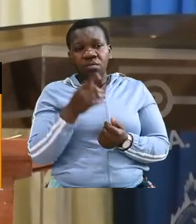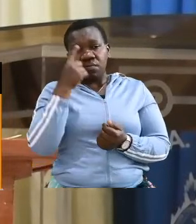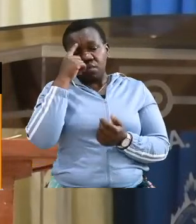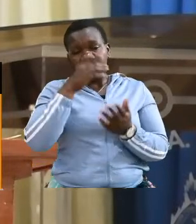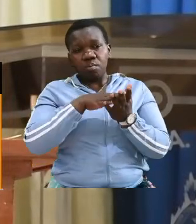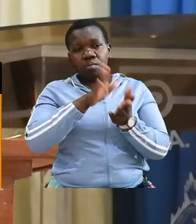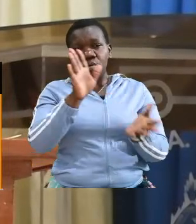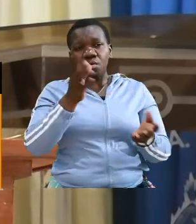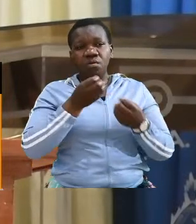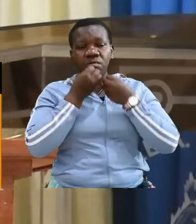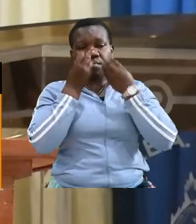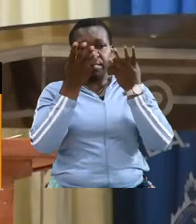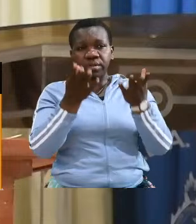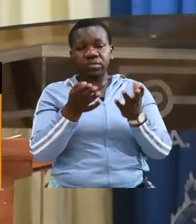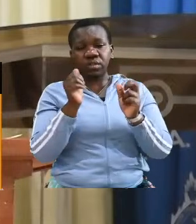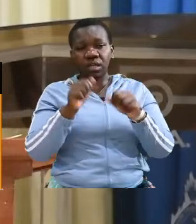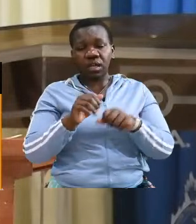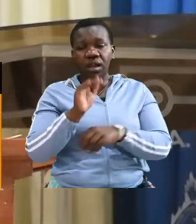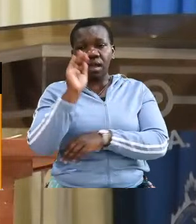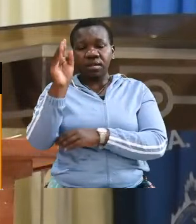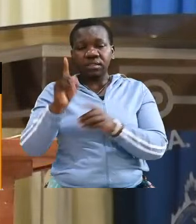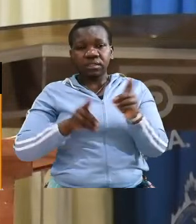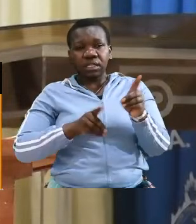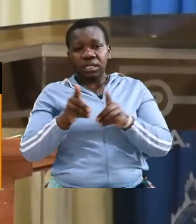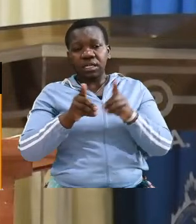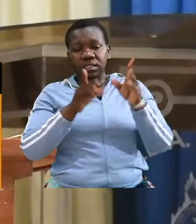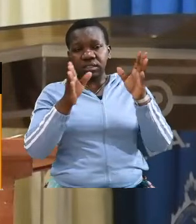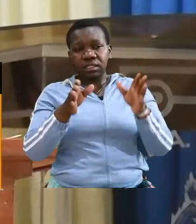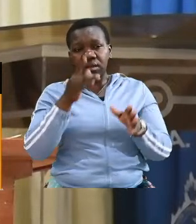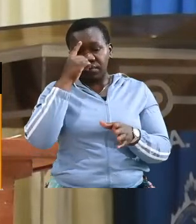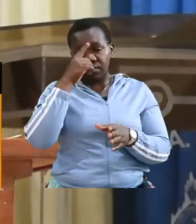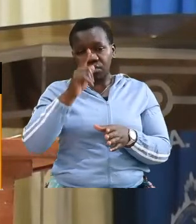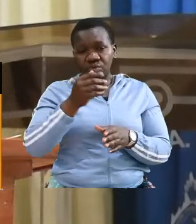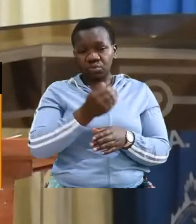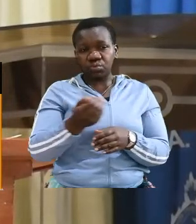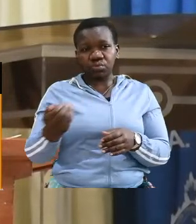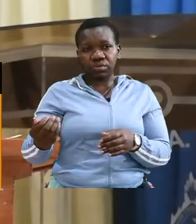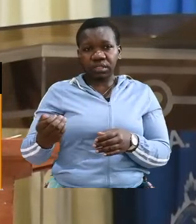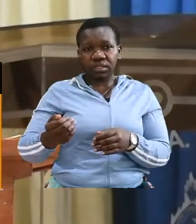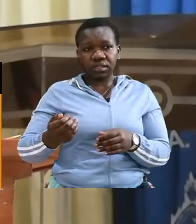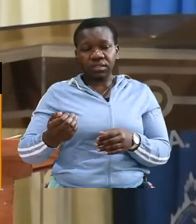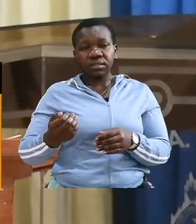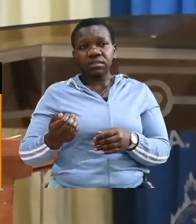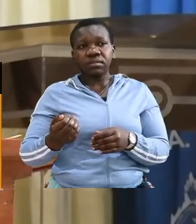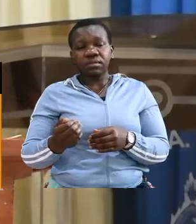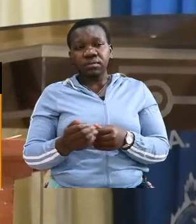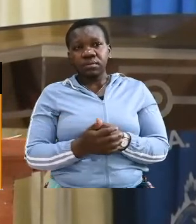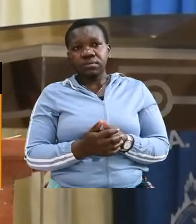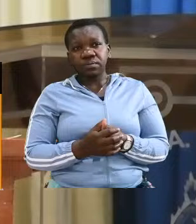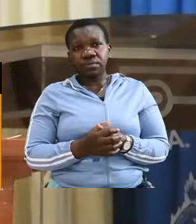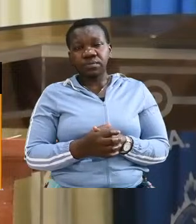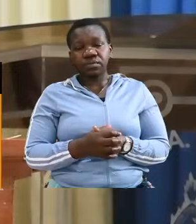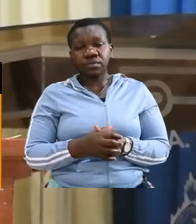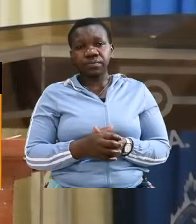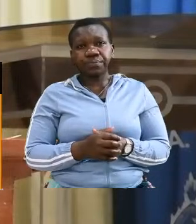kumuona director wa Church School, coordinator wa Church School.